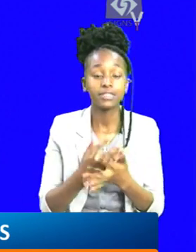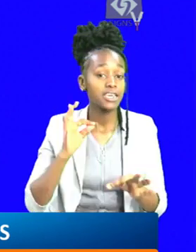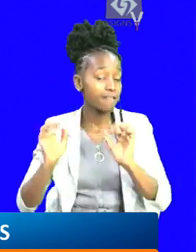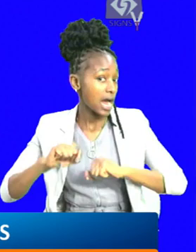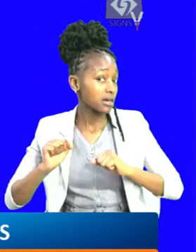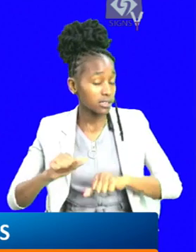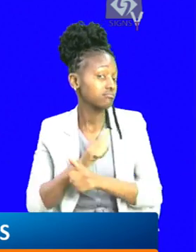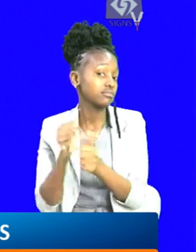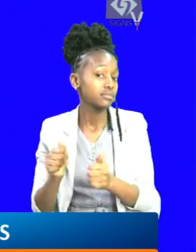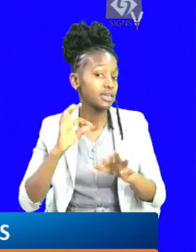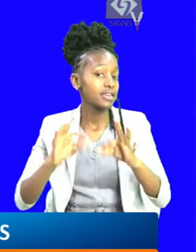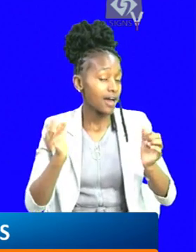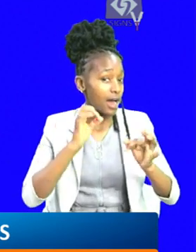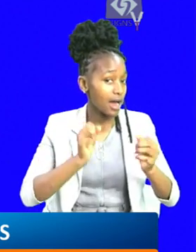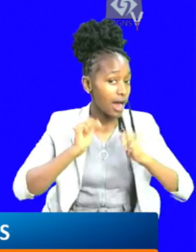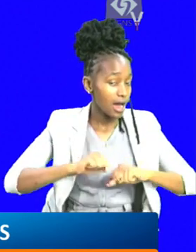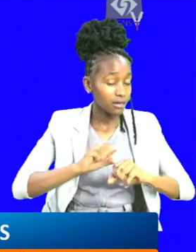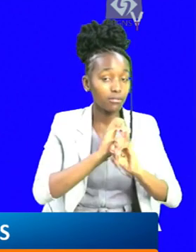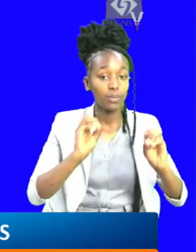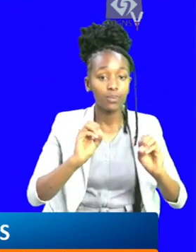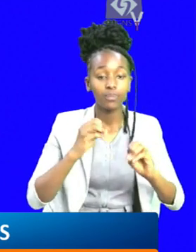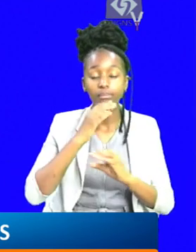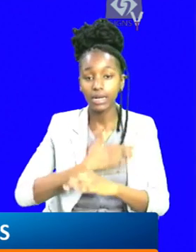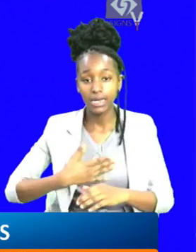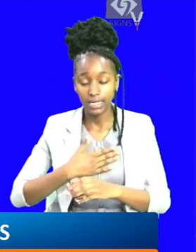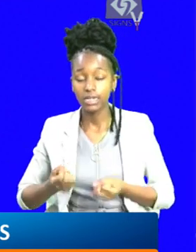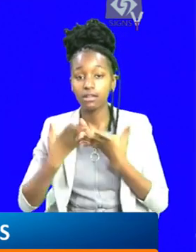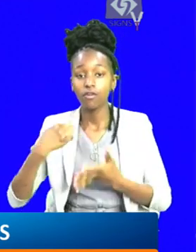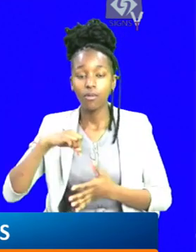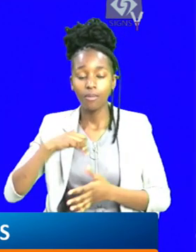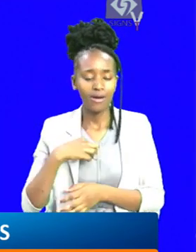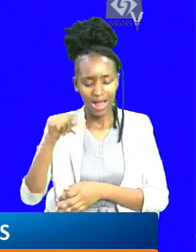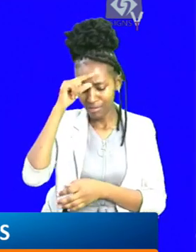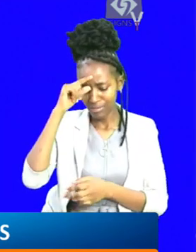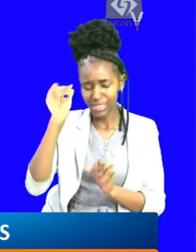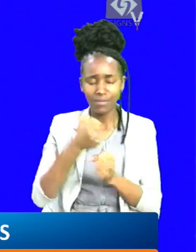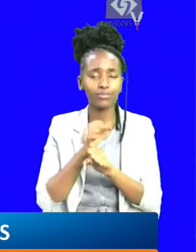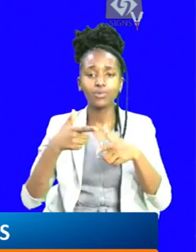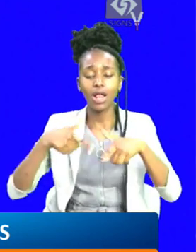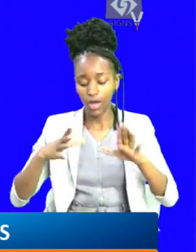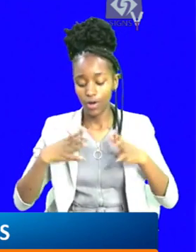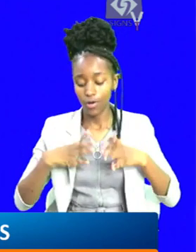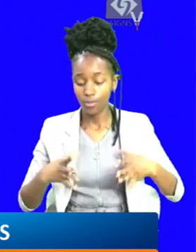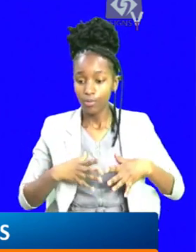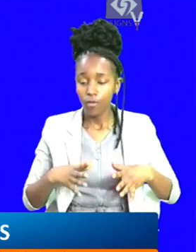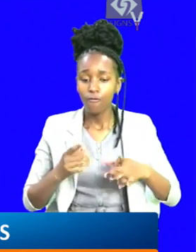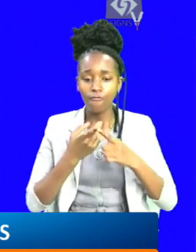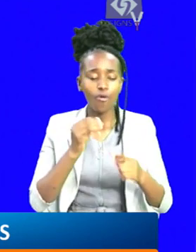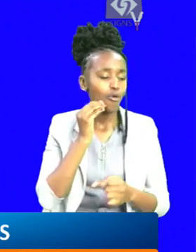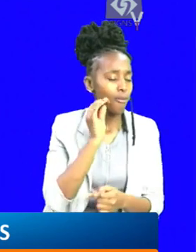fujo kesho utakamatwa. Wakamatwa wasikamatwe, wapelekwe kotini, kwa sababu rais